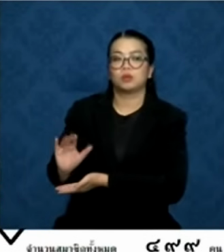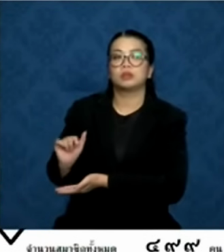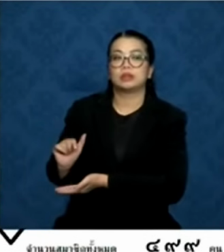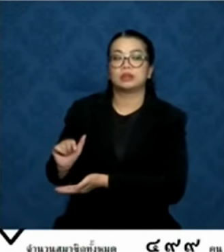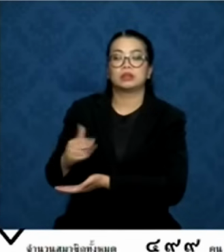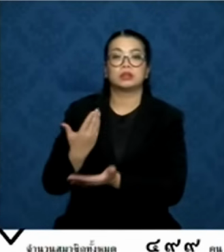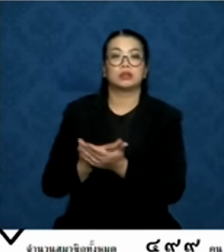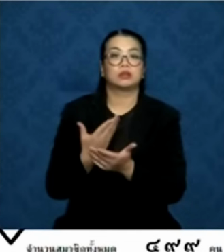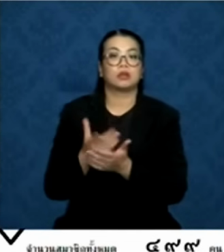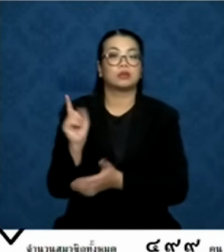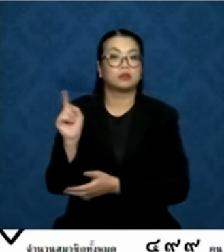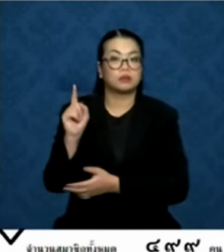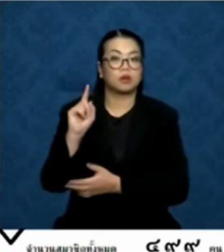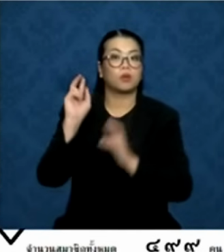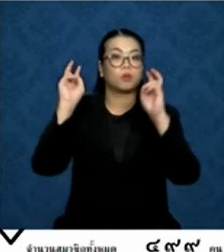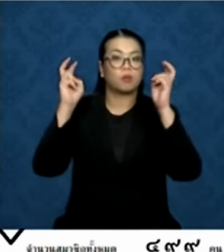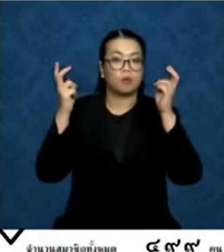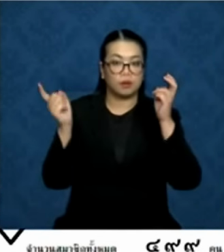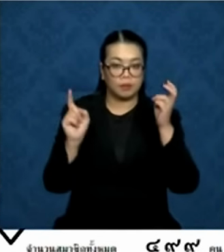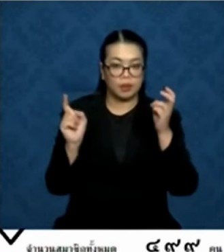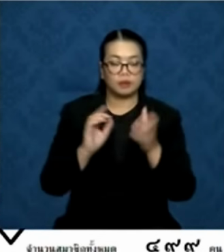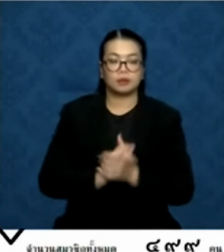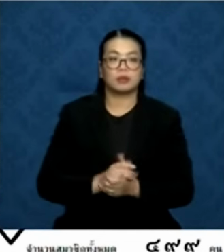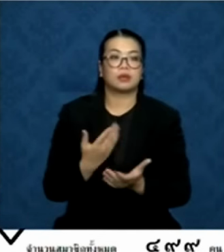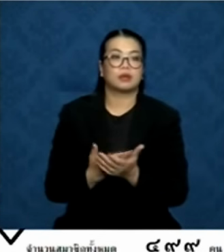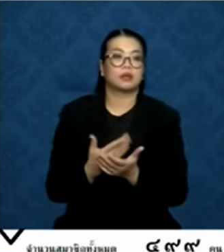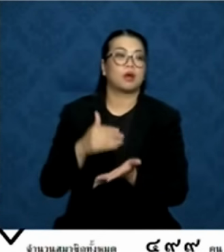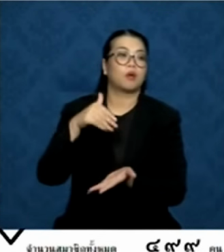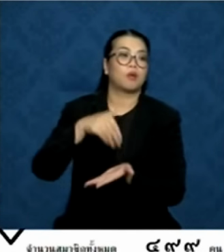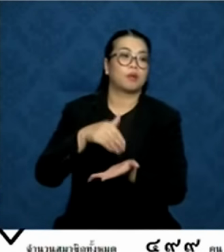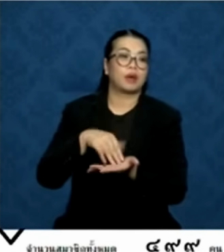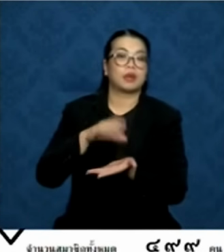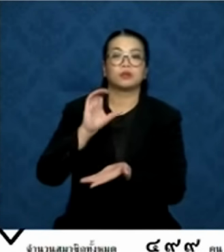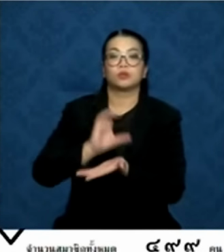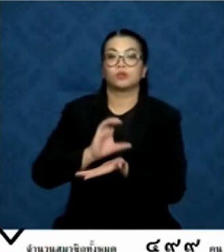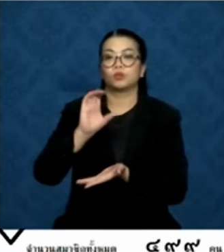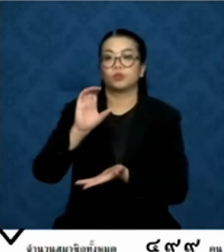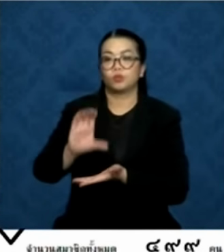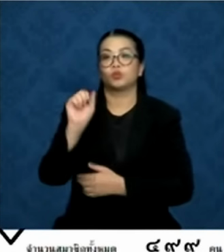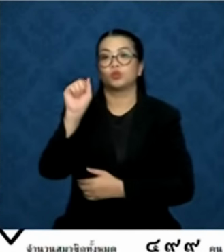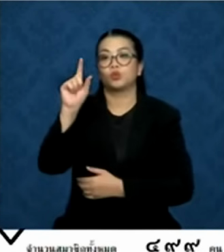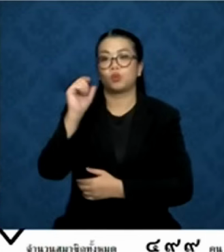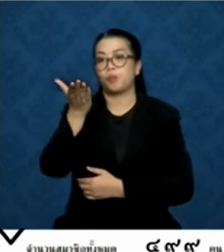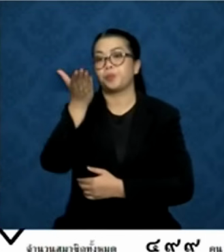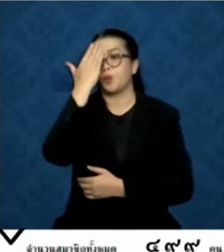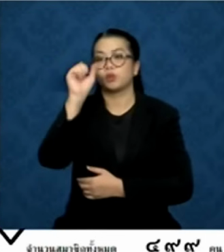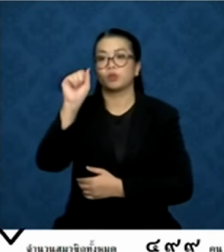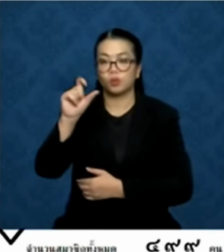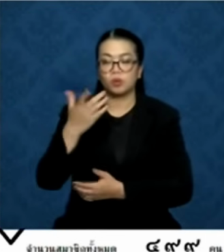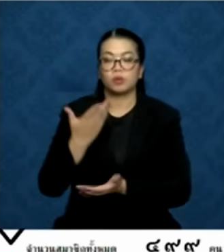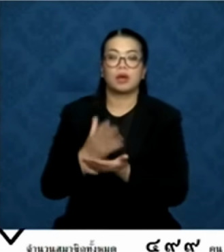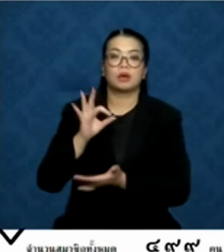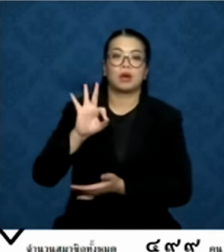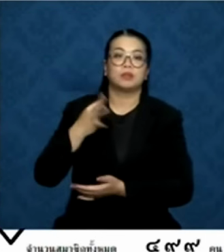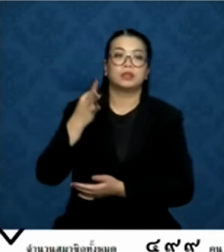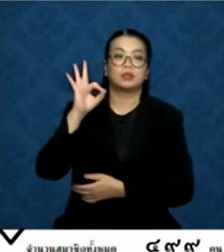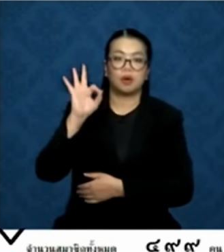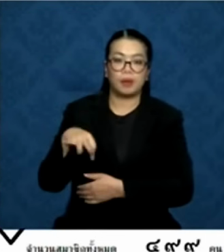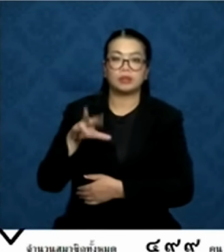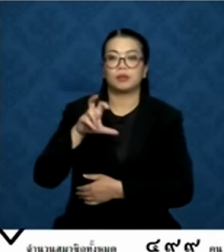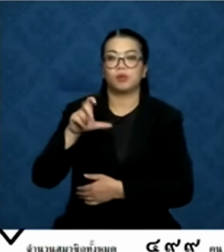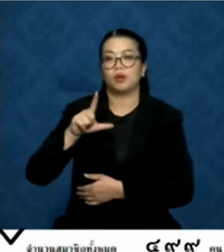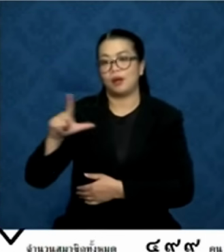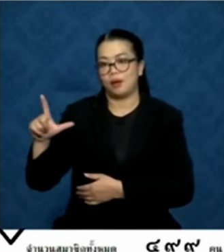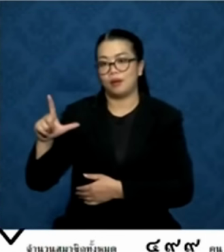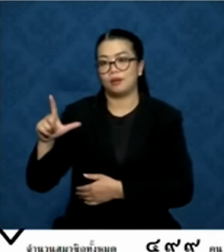งคลังดังนี้รายจ่ายงบกลางเพื่อรองรับกรณีฉุกเฉินหรือจำเป็นจำนวน 99,300 ล้านบา